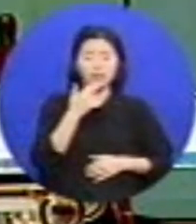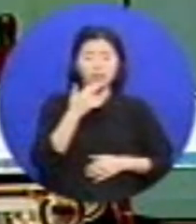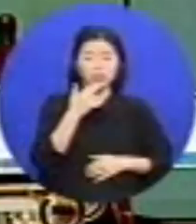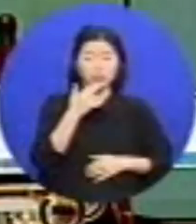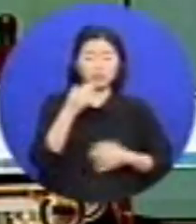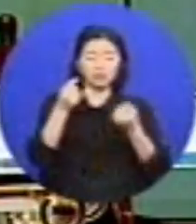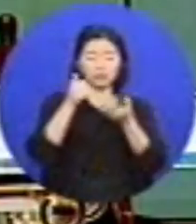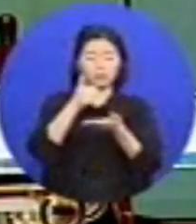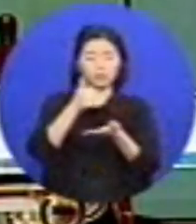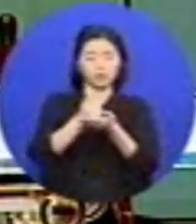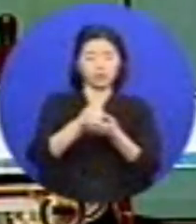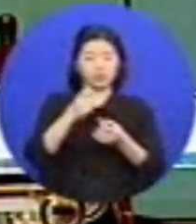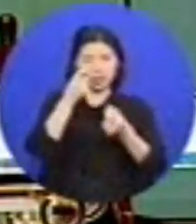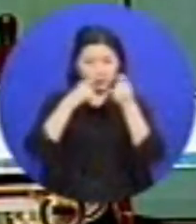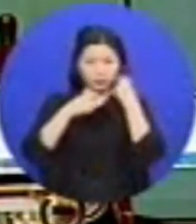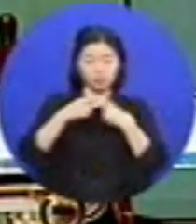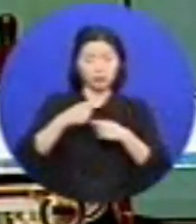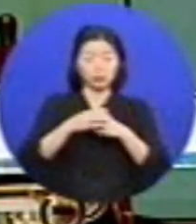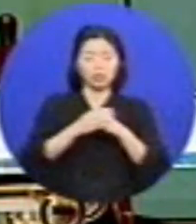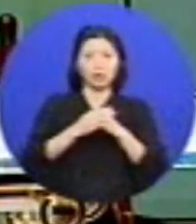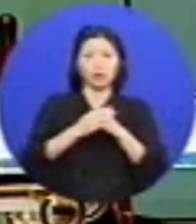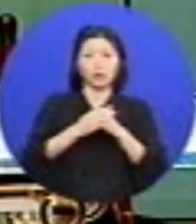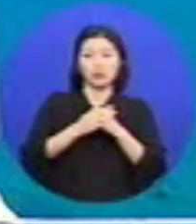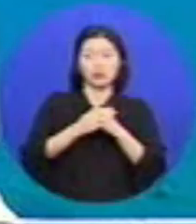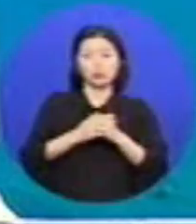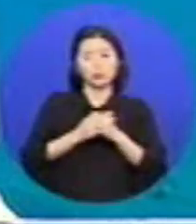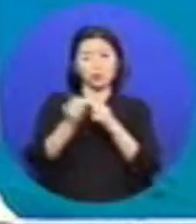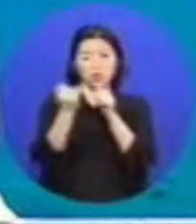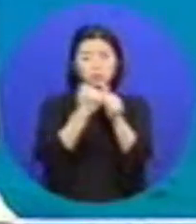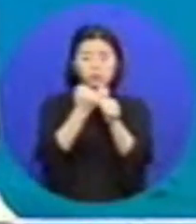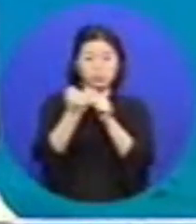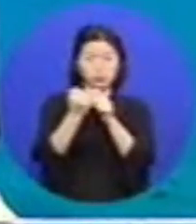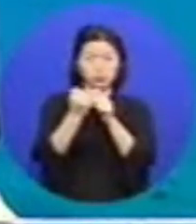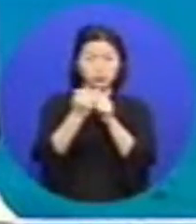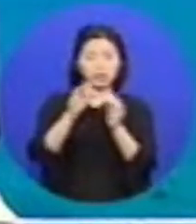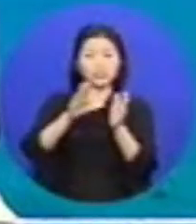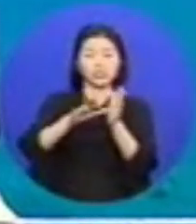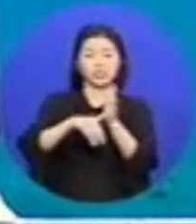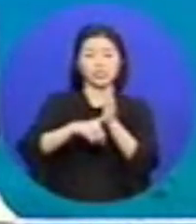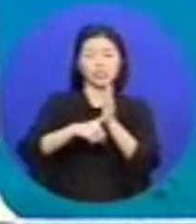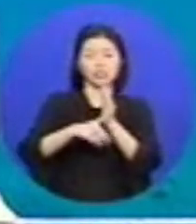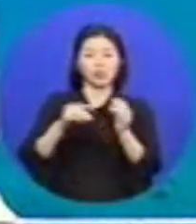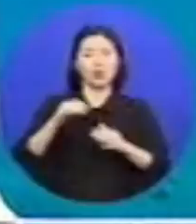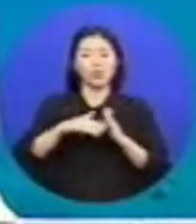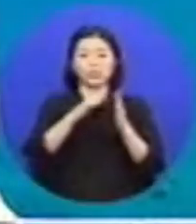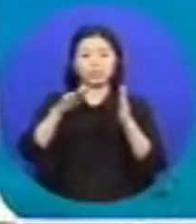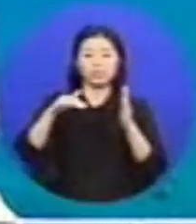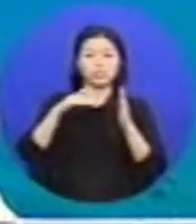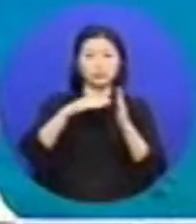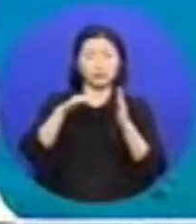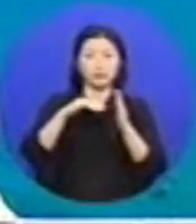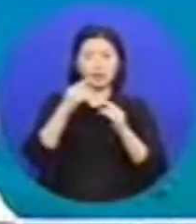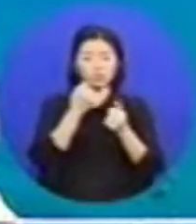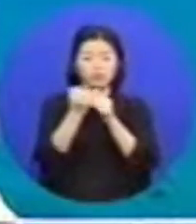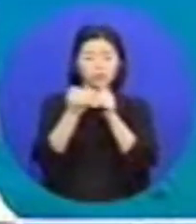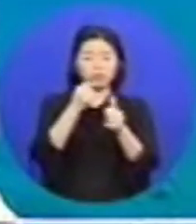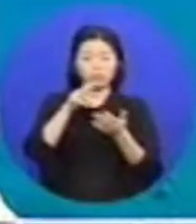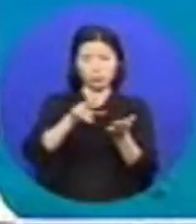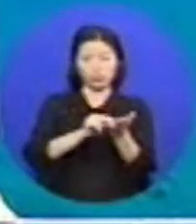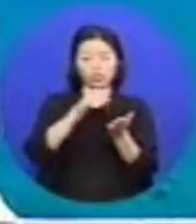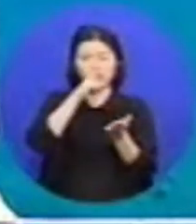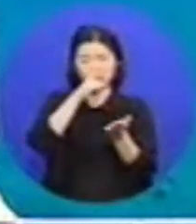주일은 홀로 된 가정 또 부부 문제에 어려움이 있는 가정이 정말 가슴 아픈